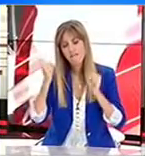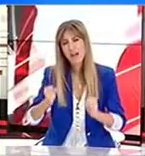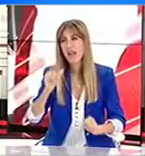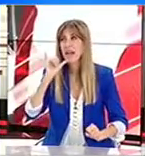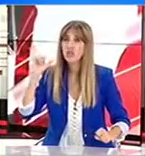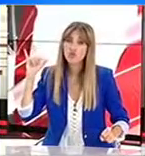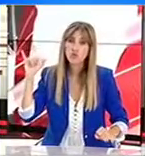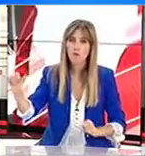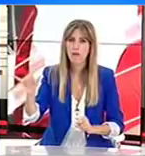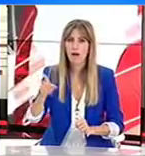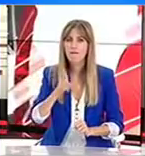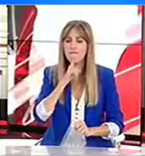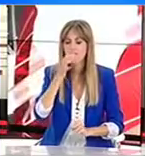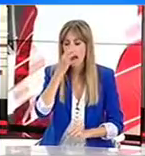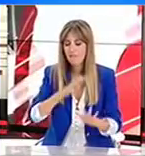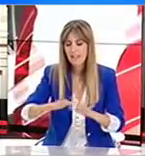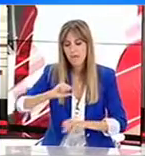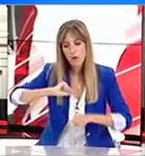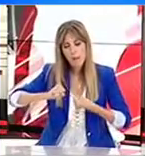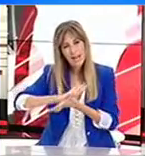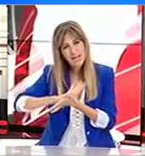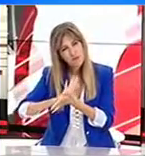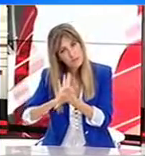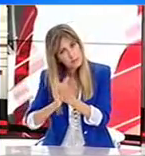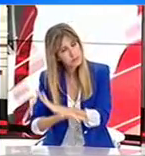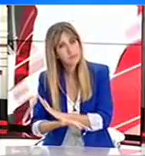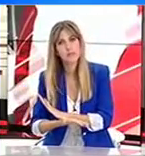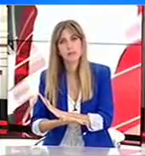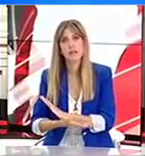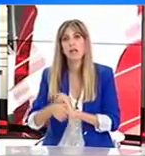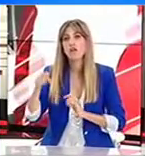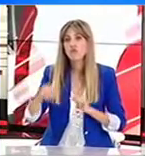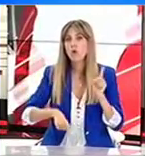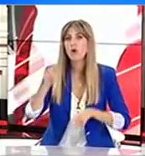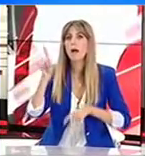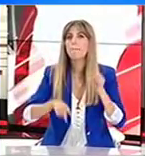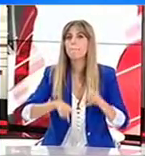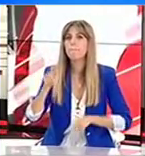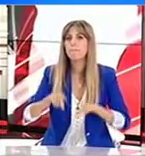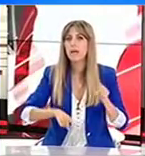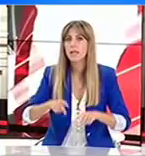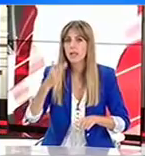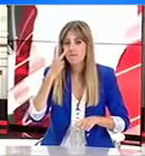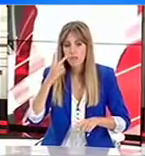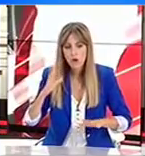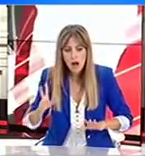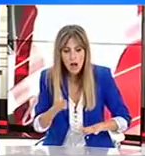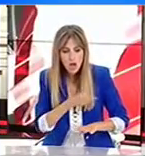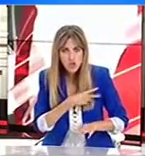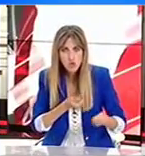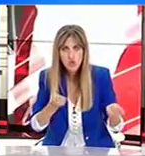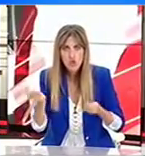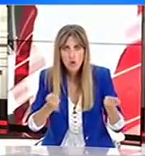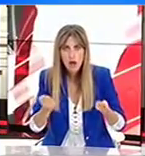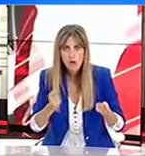Και τα εμπόδια αυτά τα βρήκαν μπροστά όλοι όσοι προσπάθησαν με εντυμότητα και με πείσμα να εξηγιάνουν τον